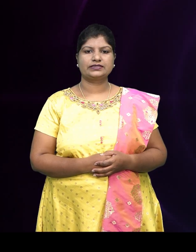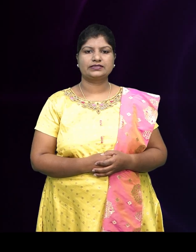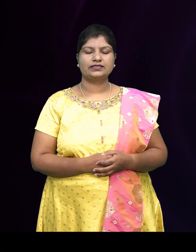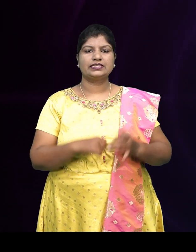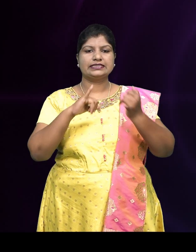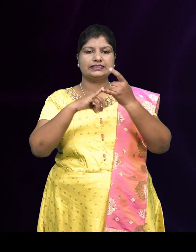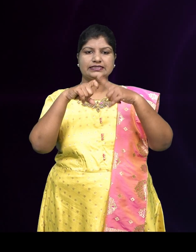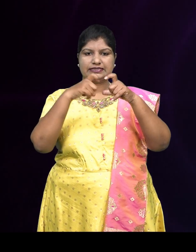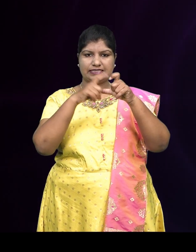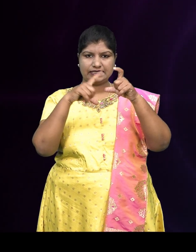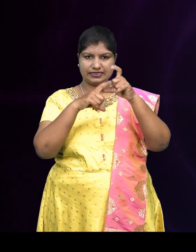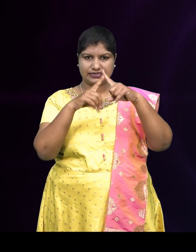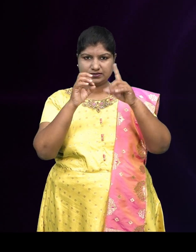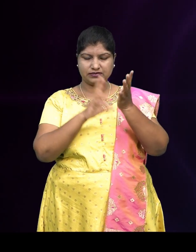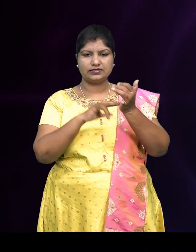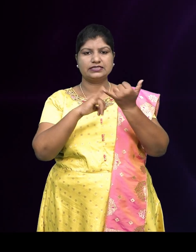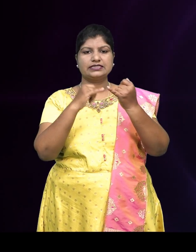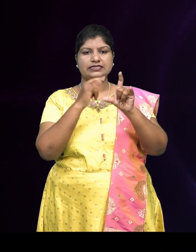कंकाल तंत्र।